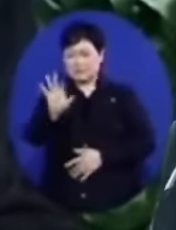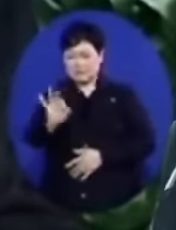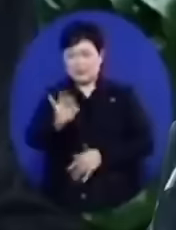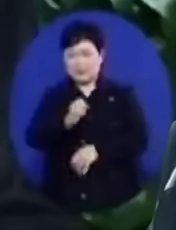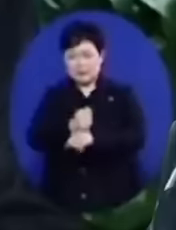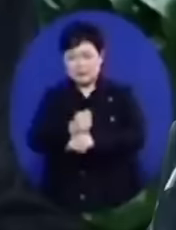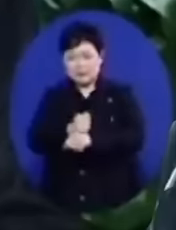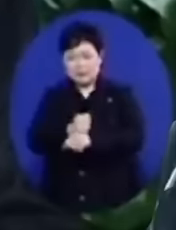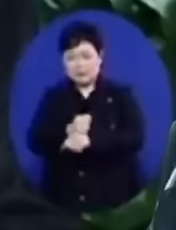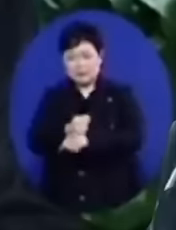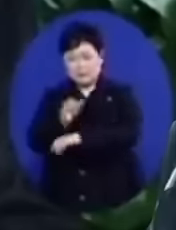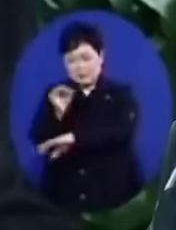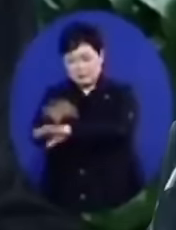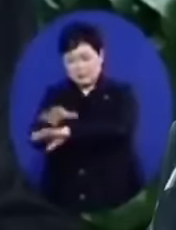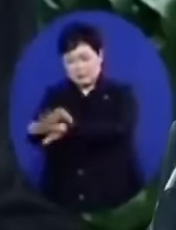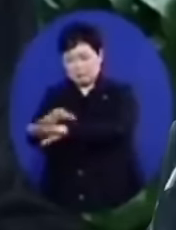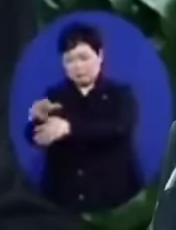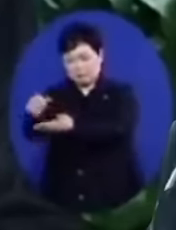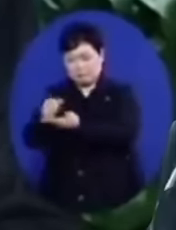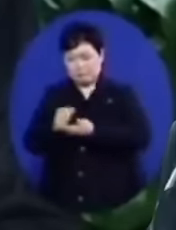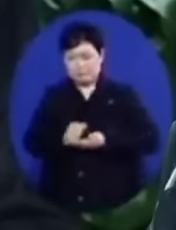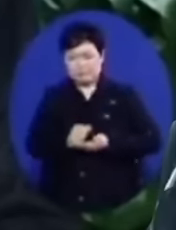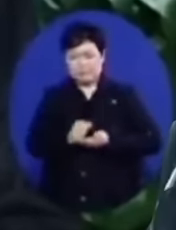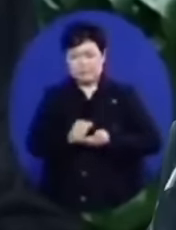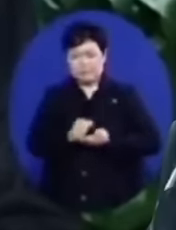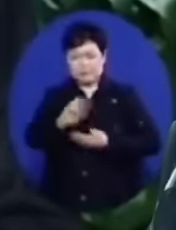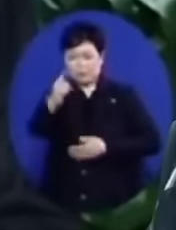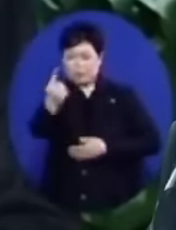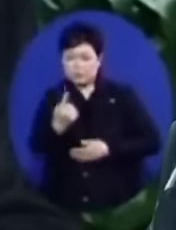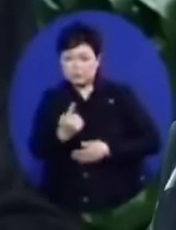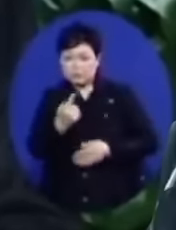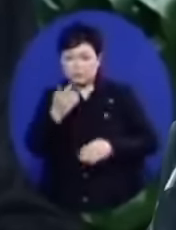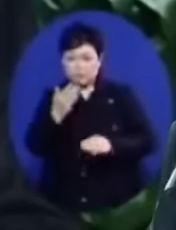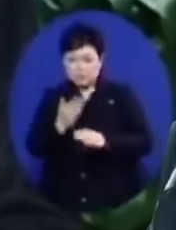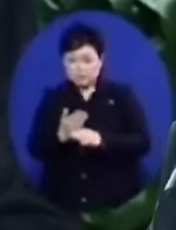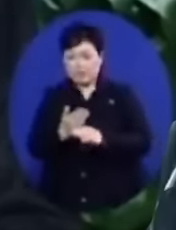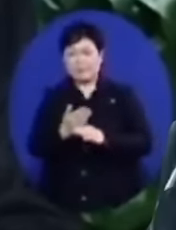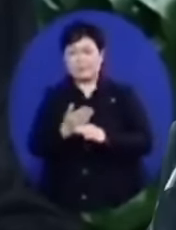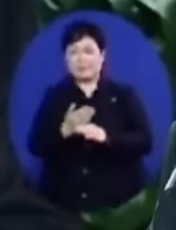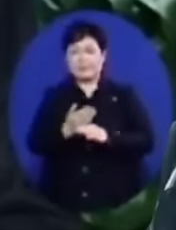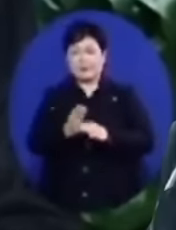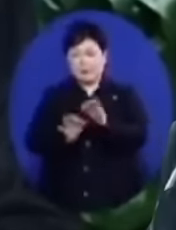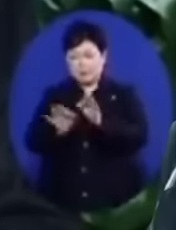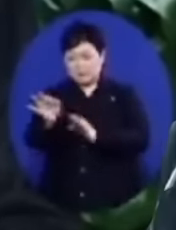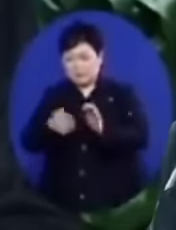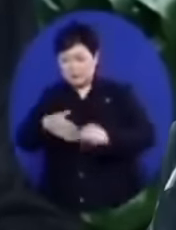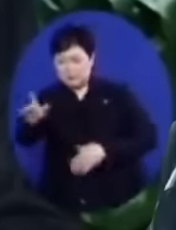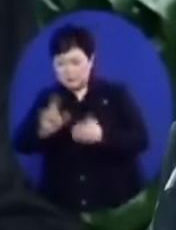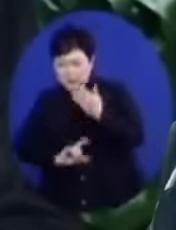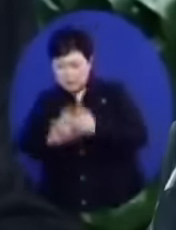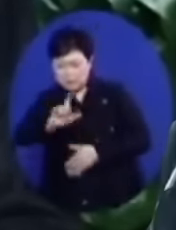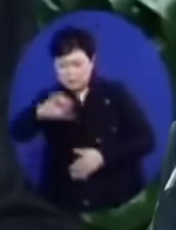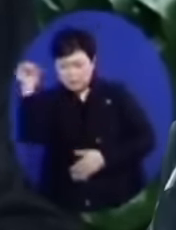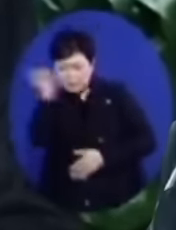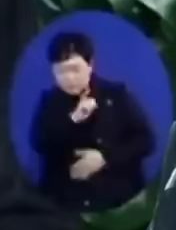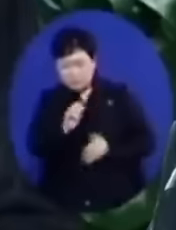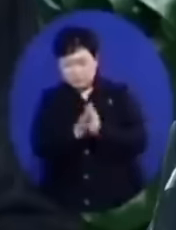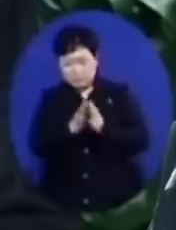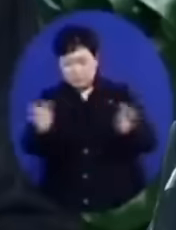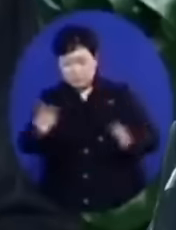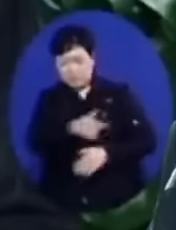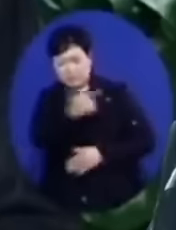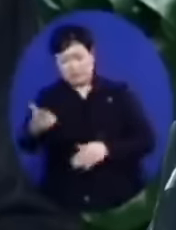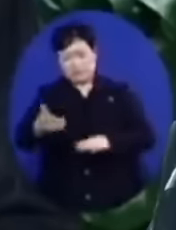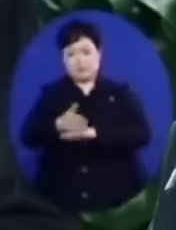은양읍내까지 가서 장을 보아서 오시는데, 모처럼 장보러 가시니까 아침에 일찍 떠나가셔 저녁